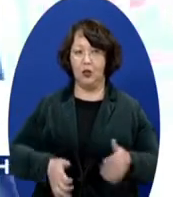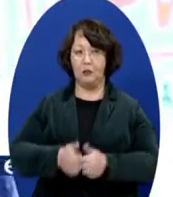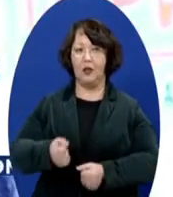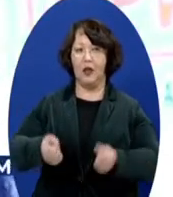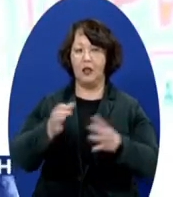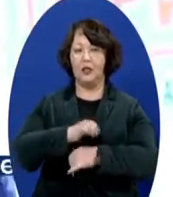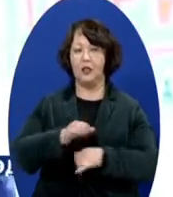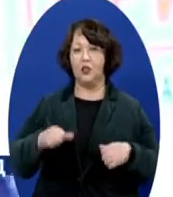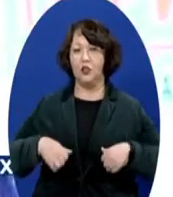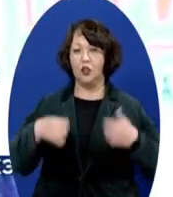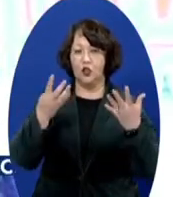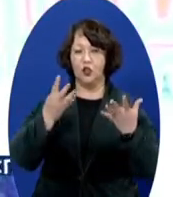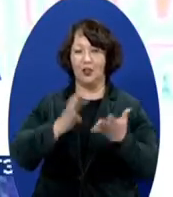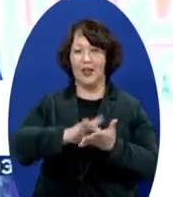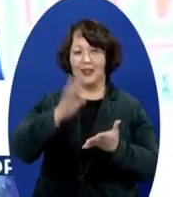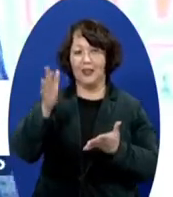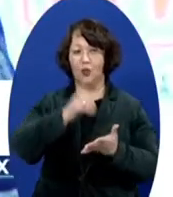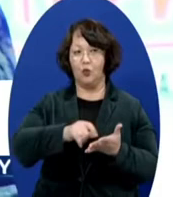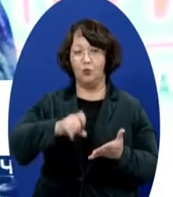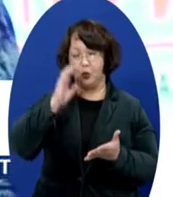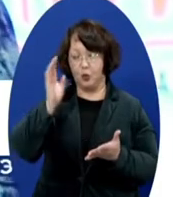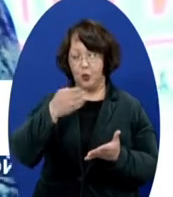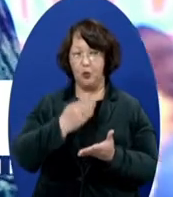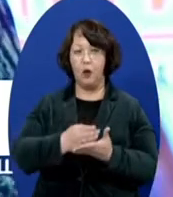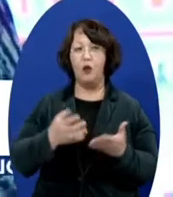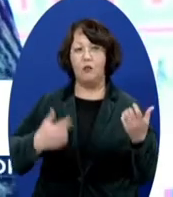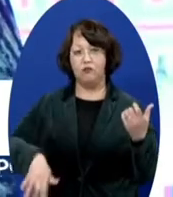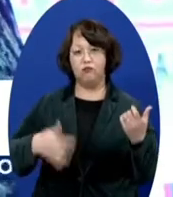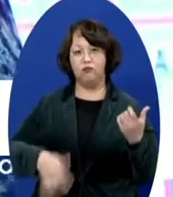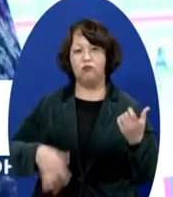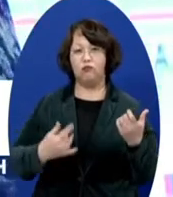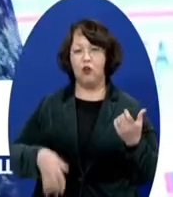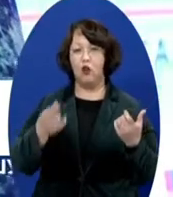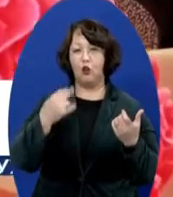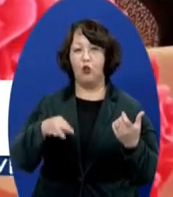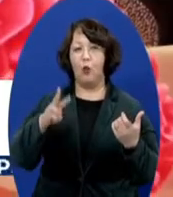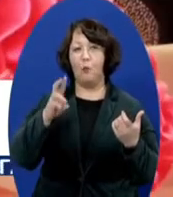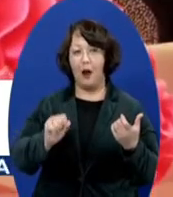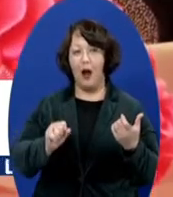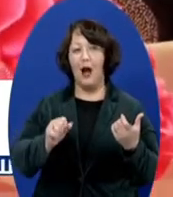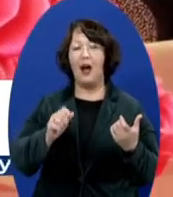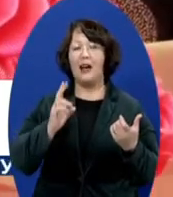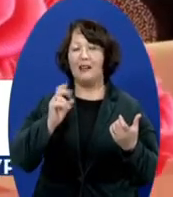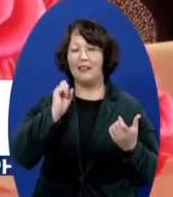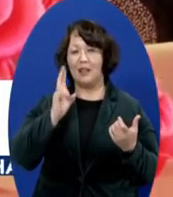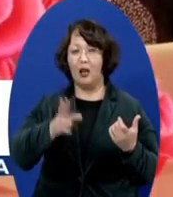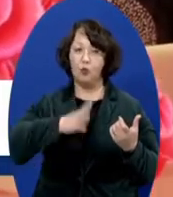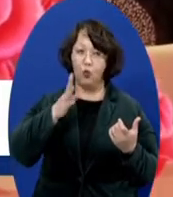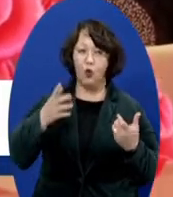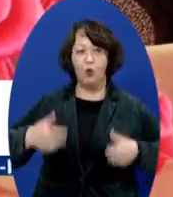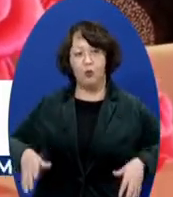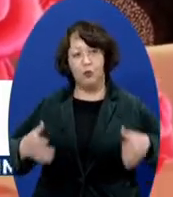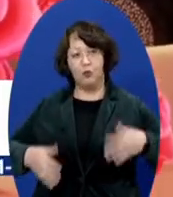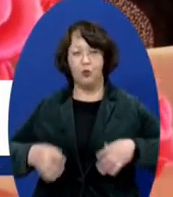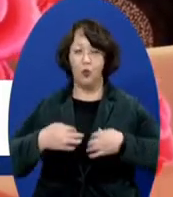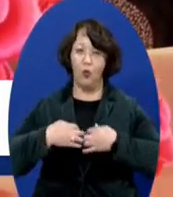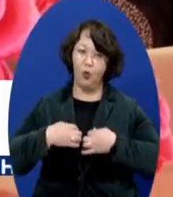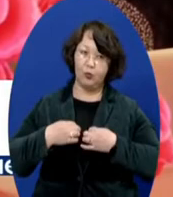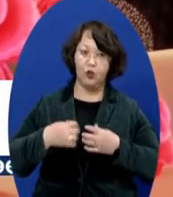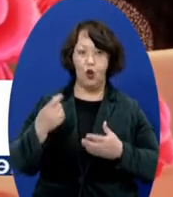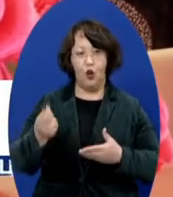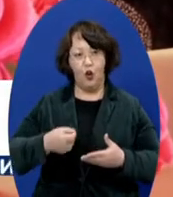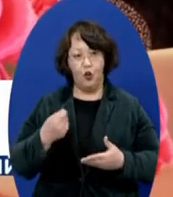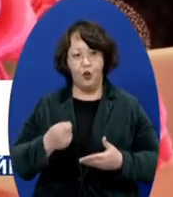буй иргэдээс 9 алдарт нь тодруулдаг. Мөн доомбор хөгжмийн болон казак дуухуур, бүжиг наадам, угсаатны хувц авралах